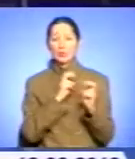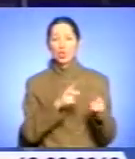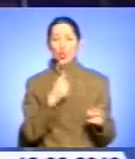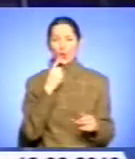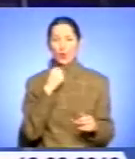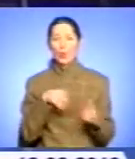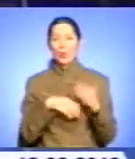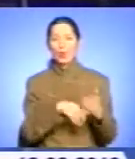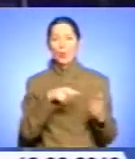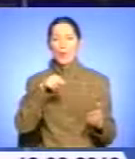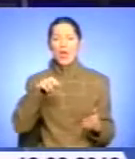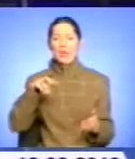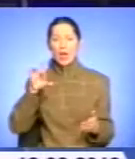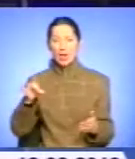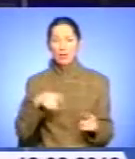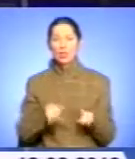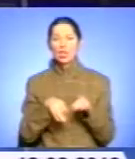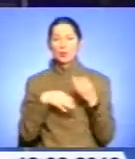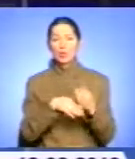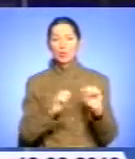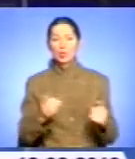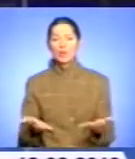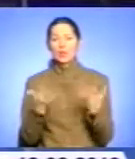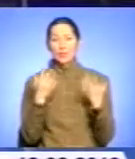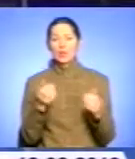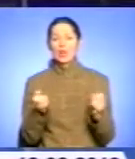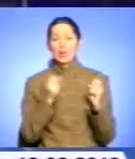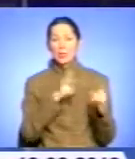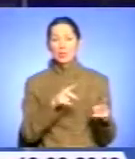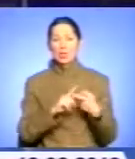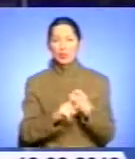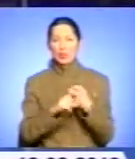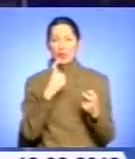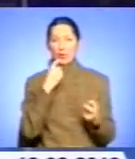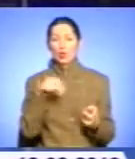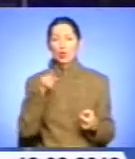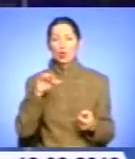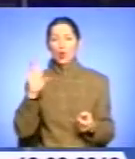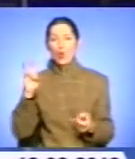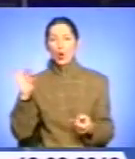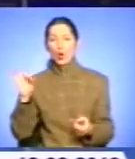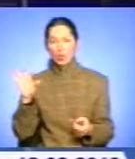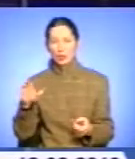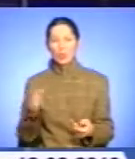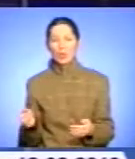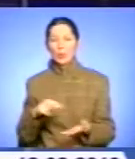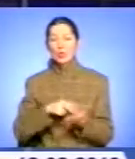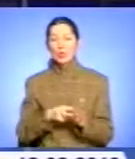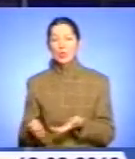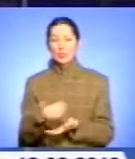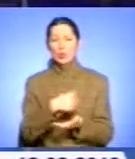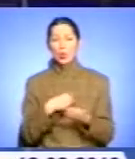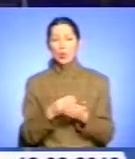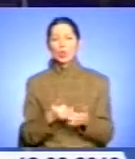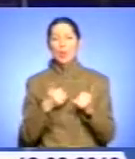такий спосіб можна буде виявити небезпечні інфекції в крові донорів. Ініціатори акції планують зібрати кошти задля перевірки крові у